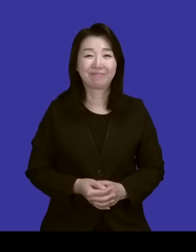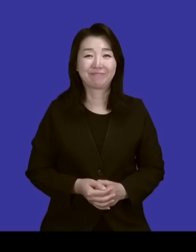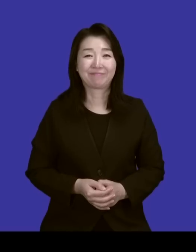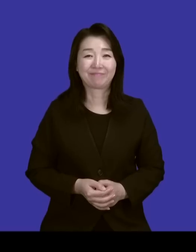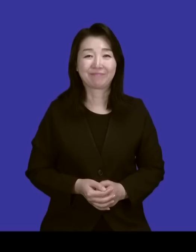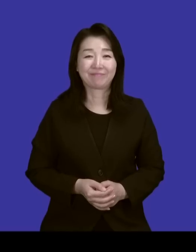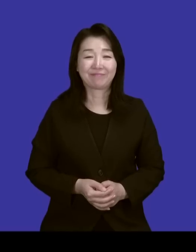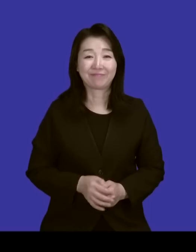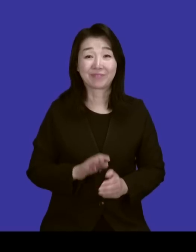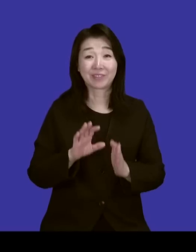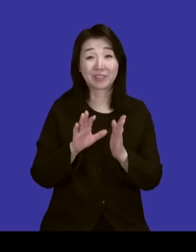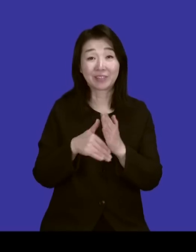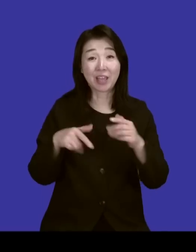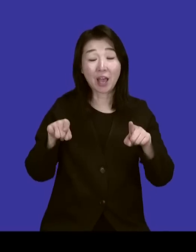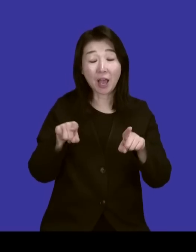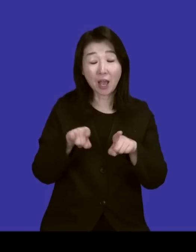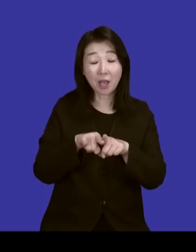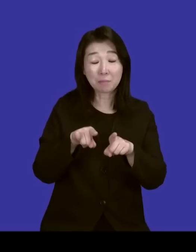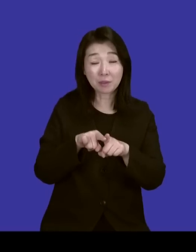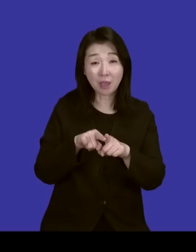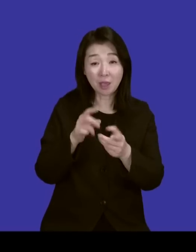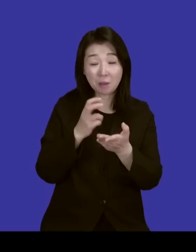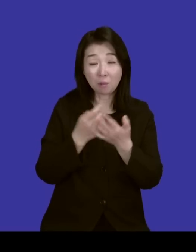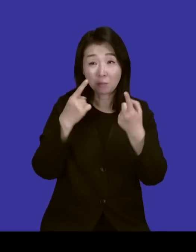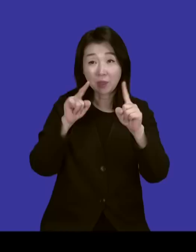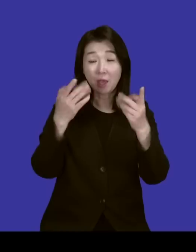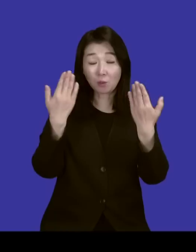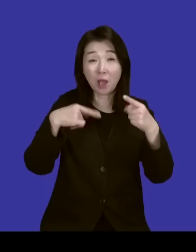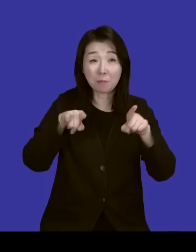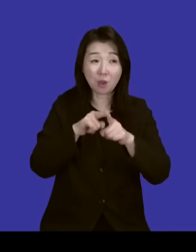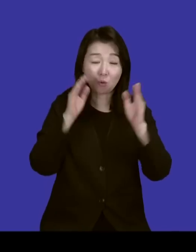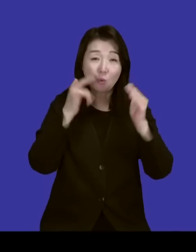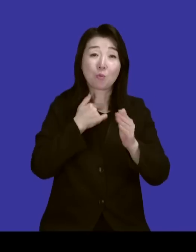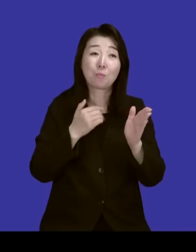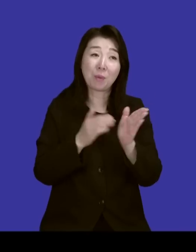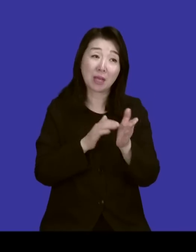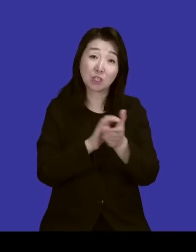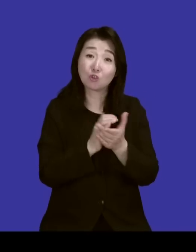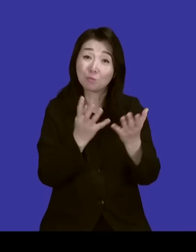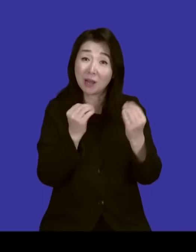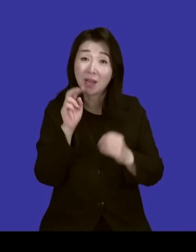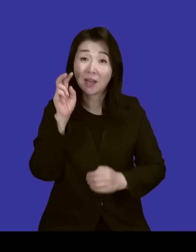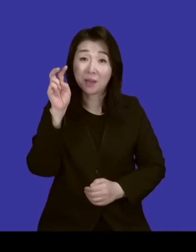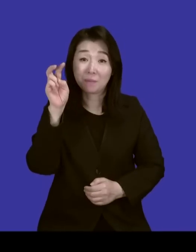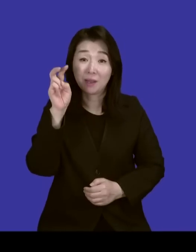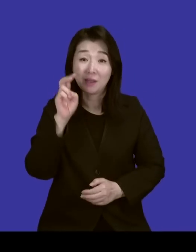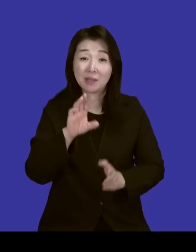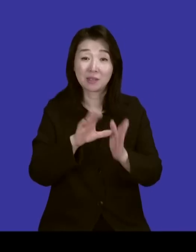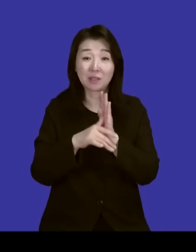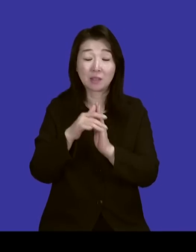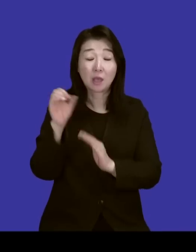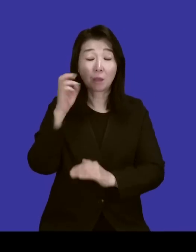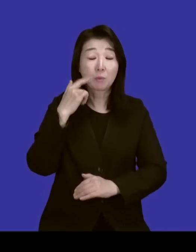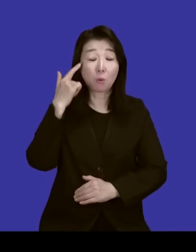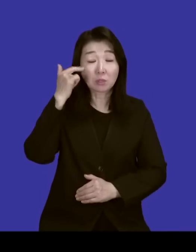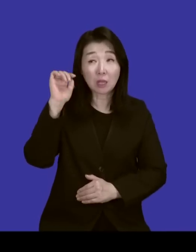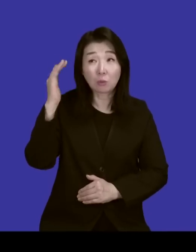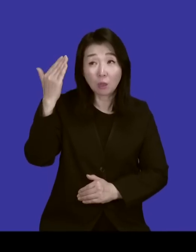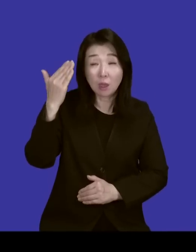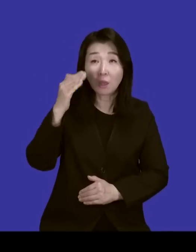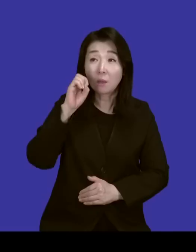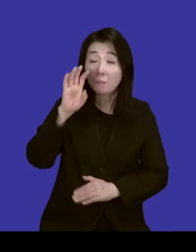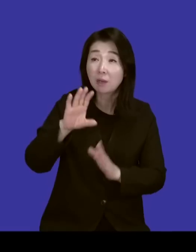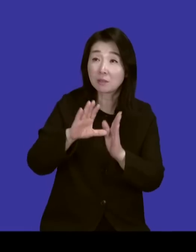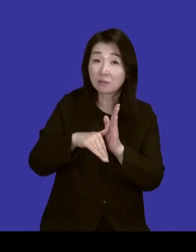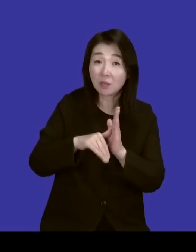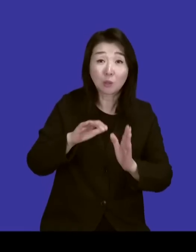그러면 그때 함께 그 법대를 같이 공부했었던 친구들이 많으셨잖아요. 그러면 이제 목사님이 갑자기 됐다고 했을 때 좀 많이